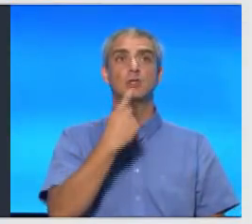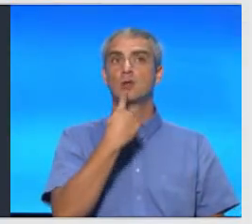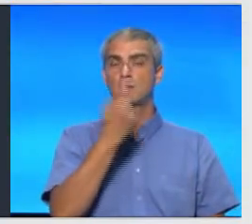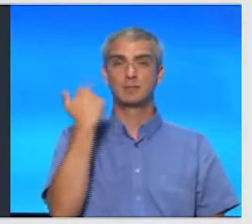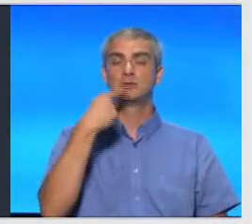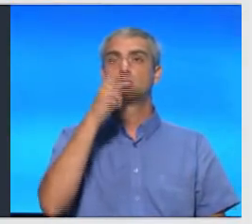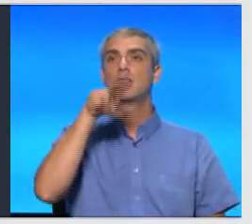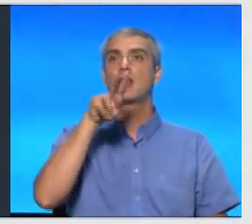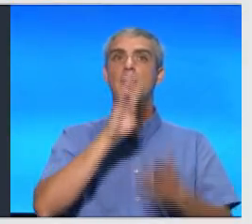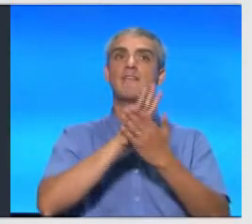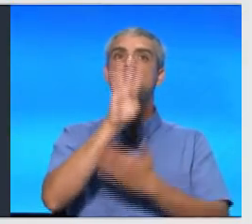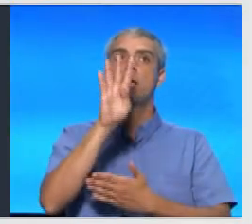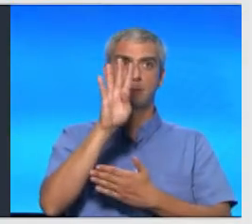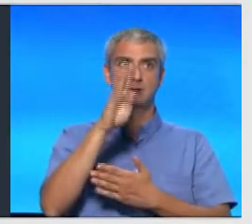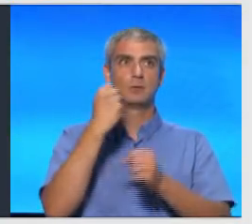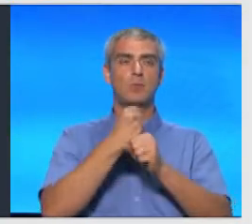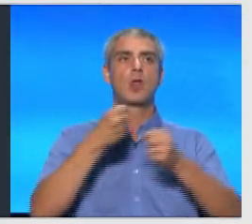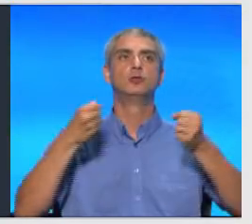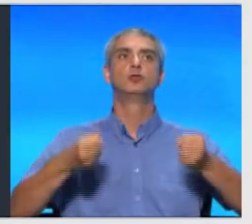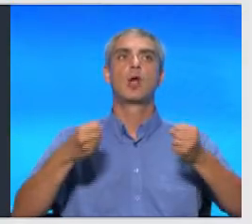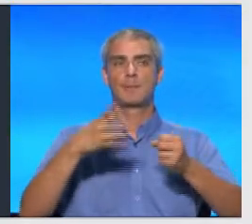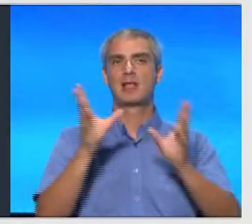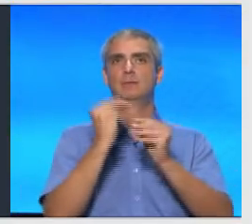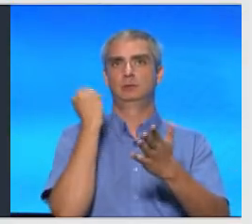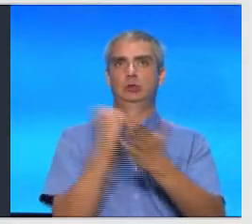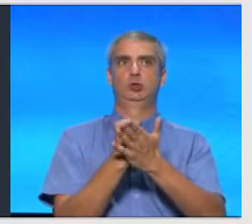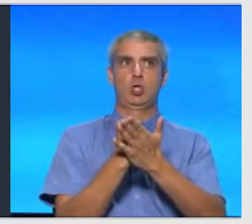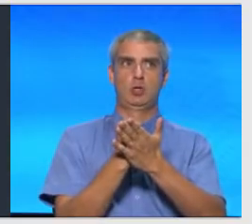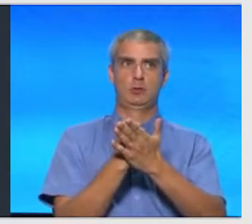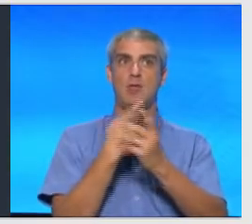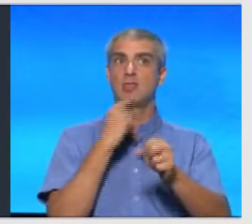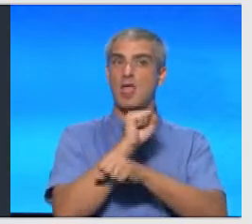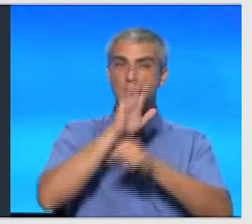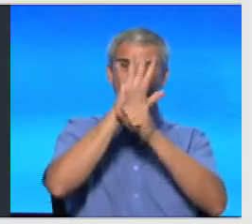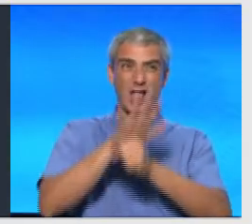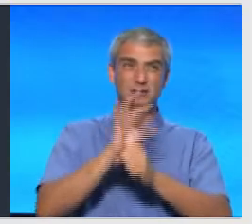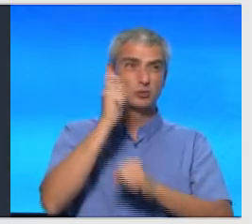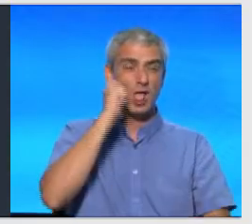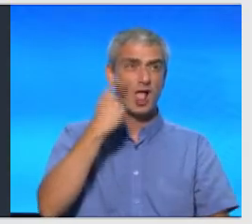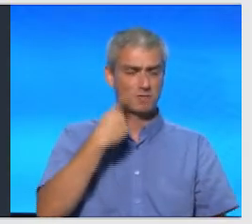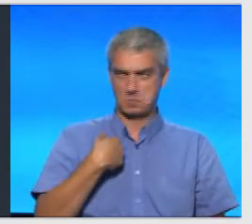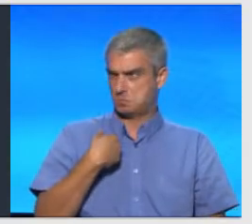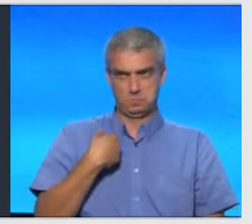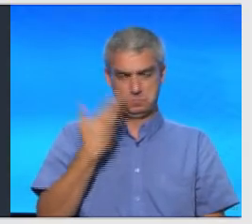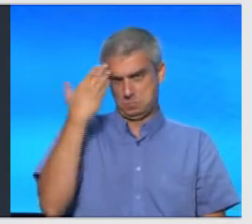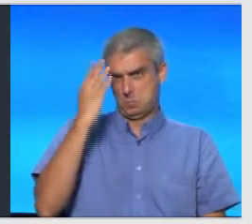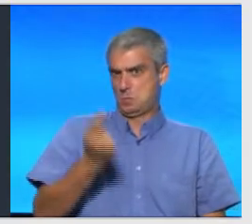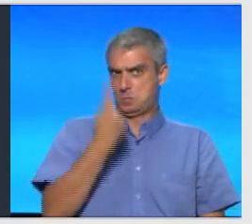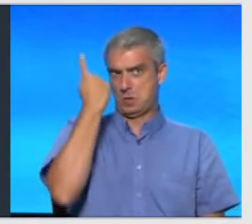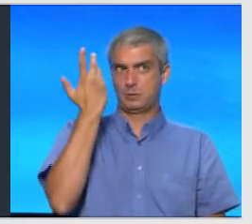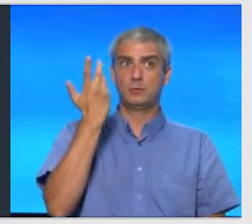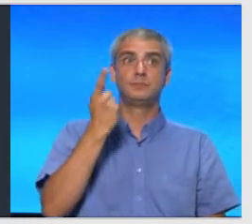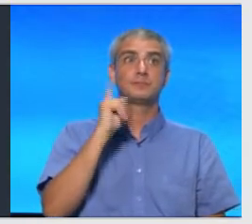שנת 2014 פועל שוק רמלה לוד ברישיון. הטענות הלחצים מצד גורמים עבריינים אינן מוכרות לנו.